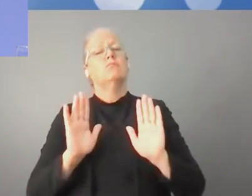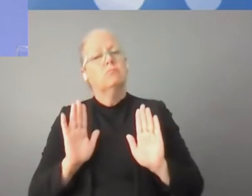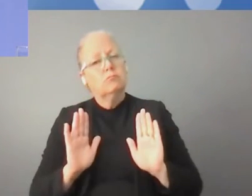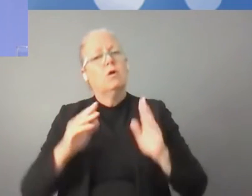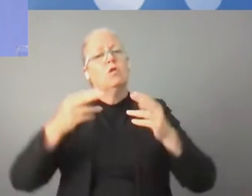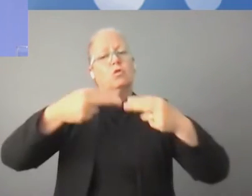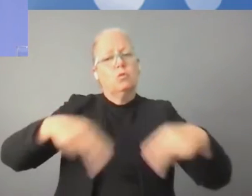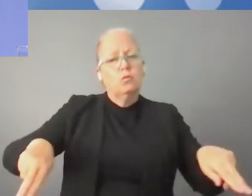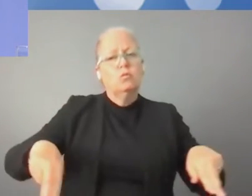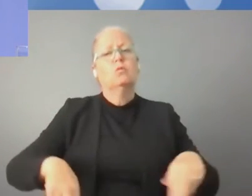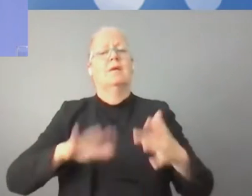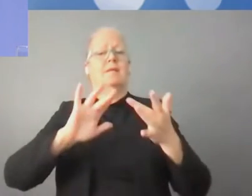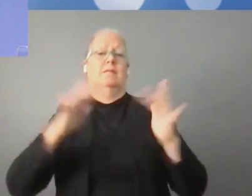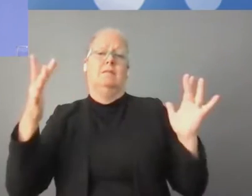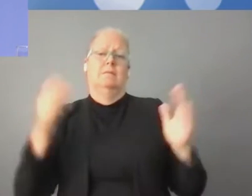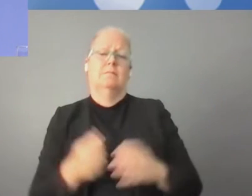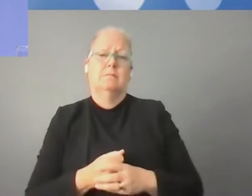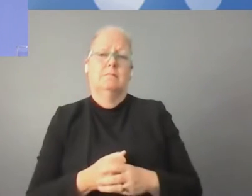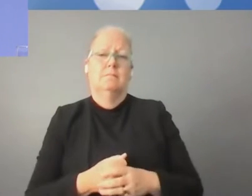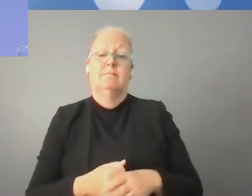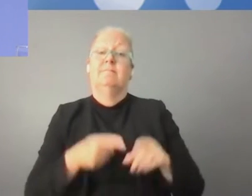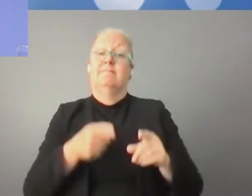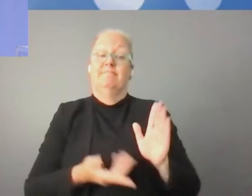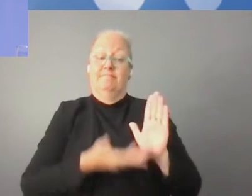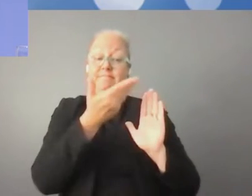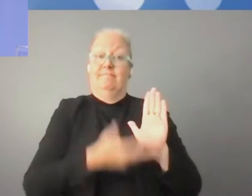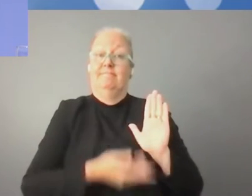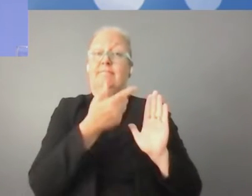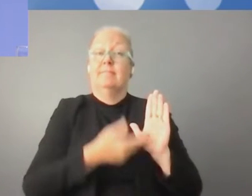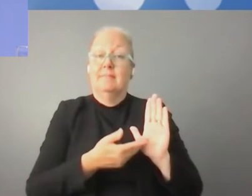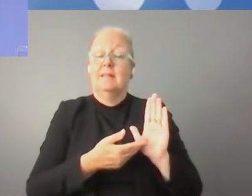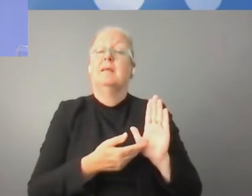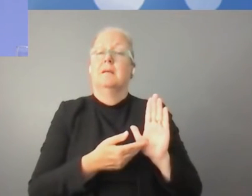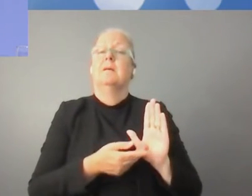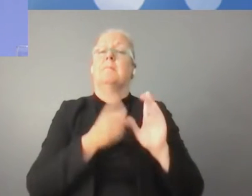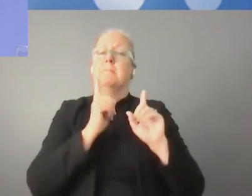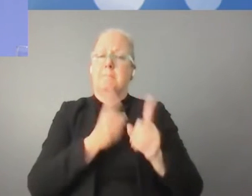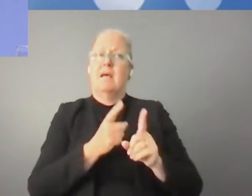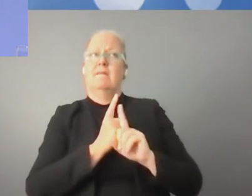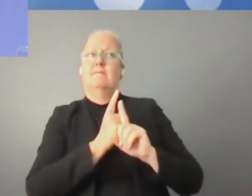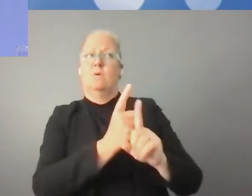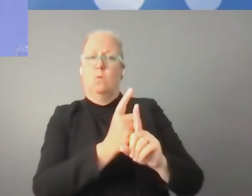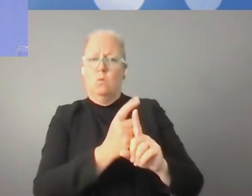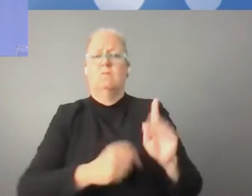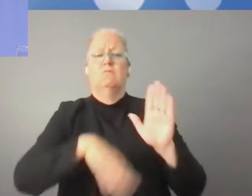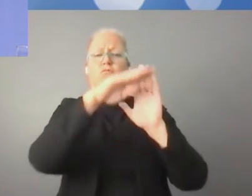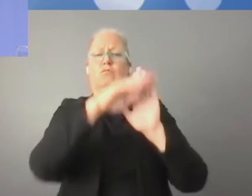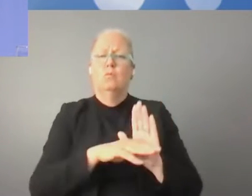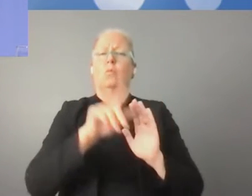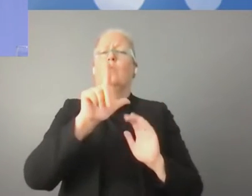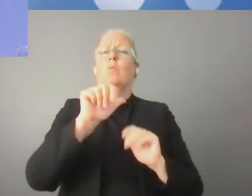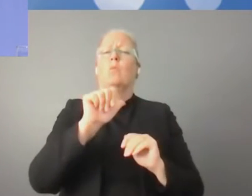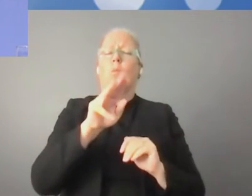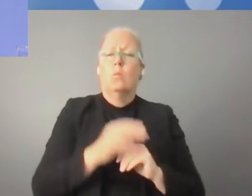И это должны быть положения государства закона, многосторонние, уважающие